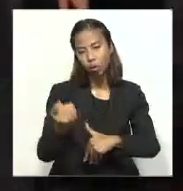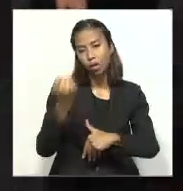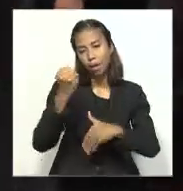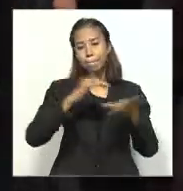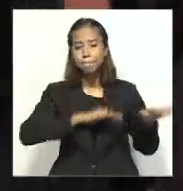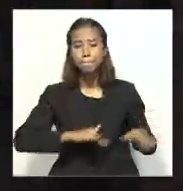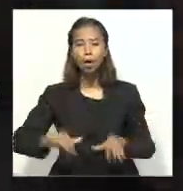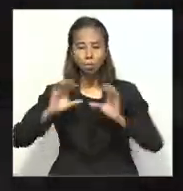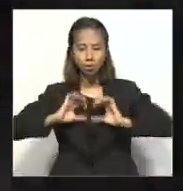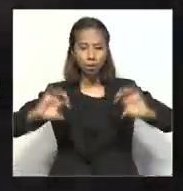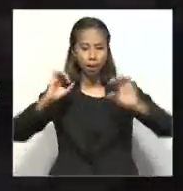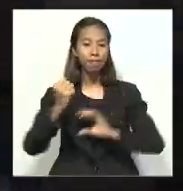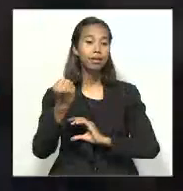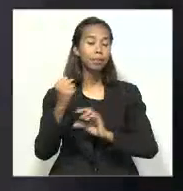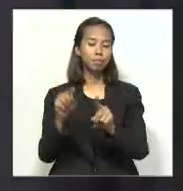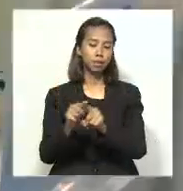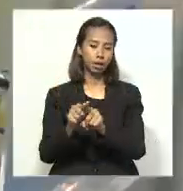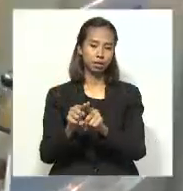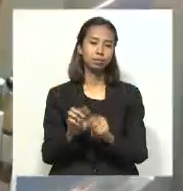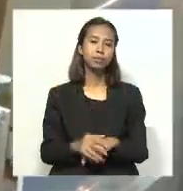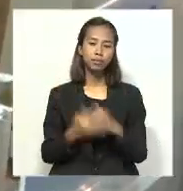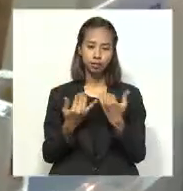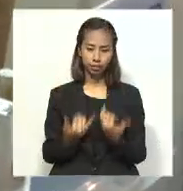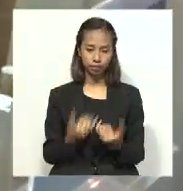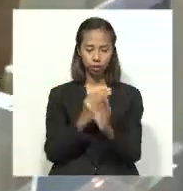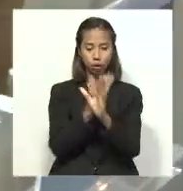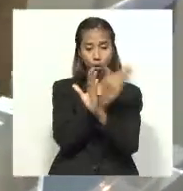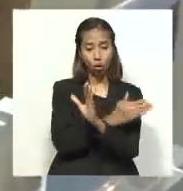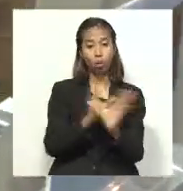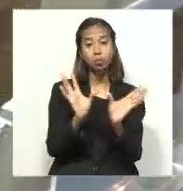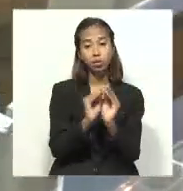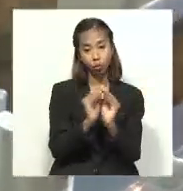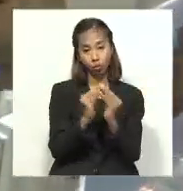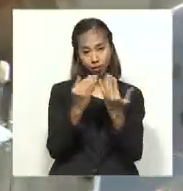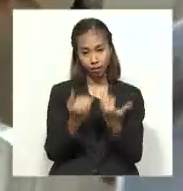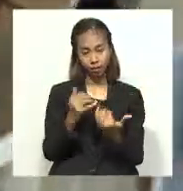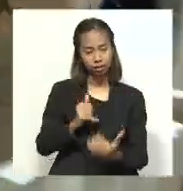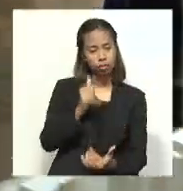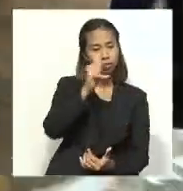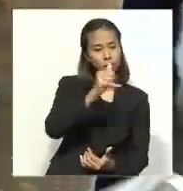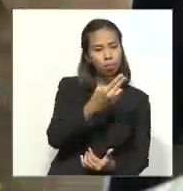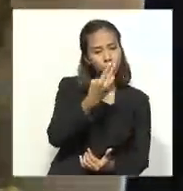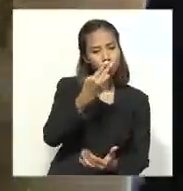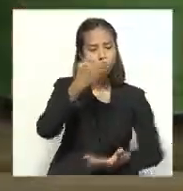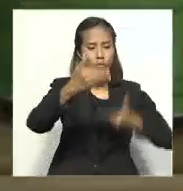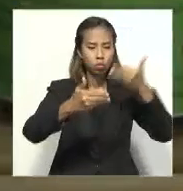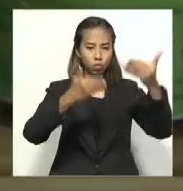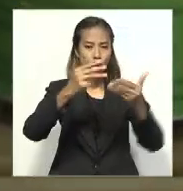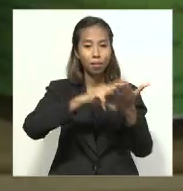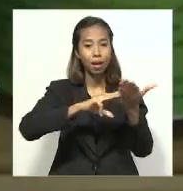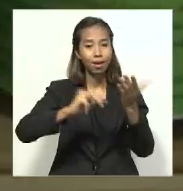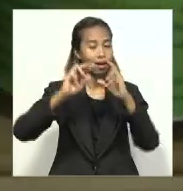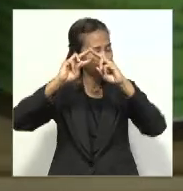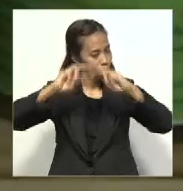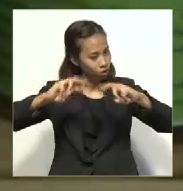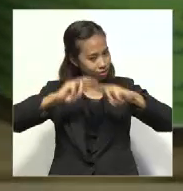ยก่อนการประชุมคณะรัฐมนตรีนะคะนายกรัฐมนตรีได้มีการเยี่ยมชมนิทรรศการผลงานวิจัยของมหาวิทยาลัยรา